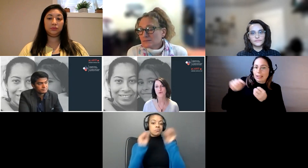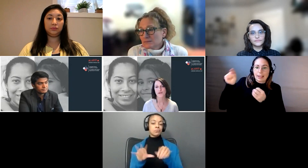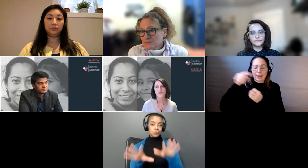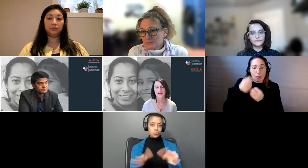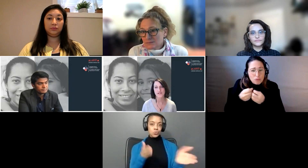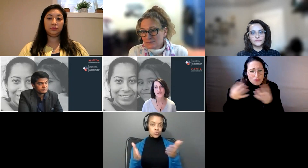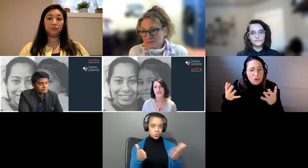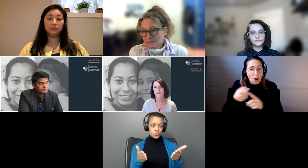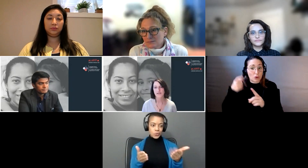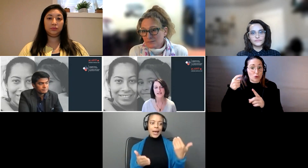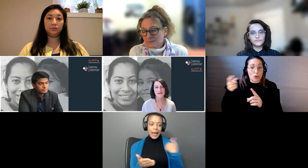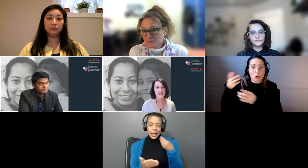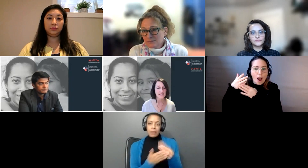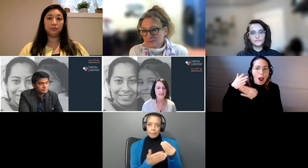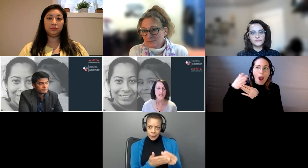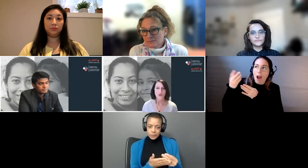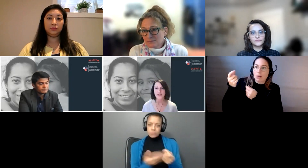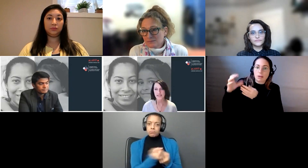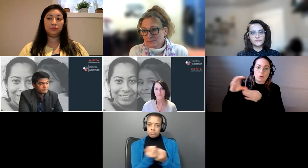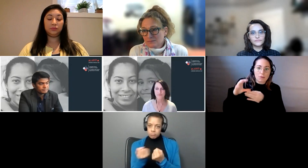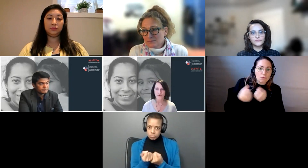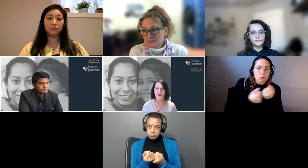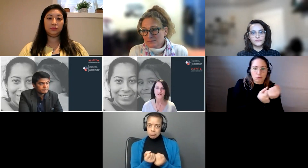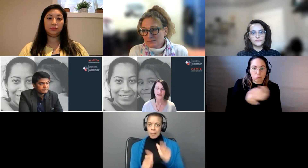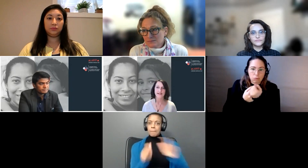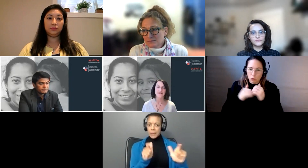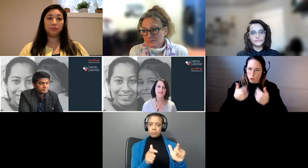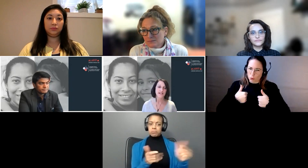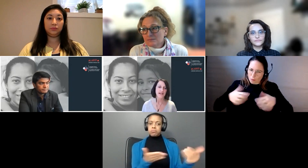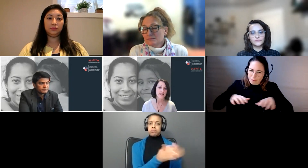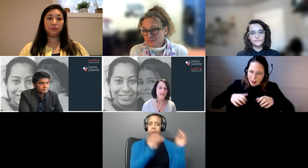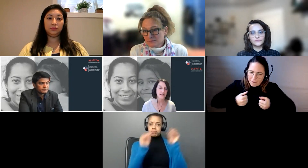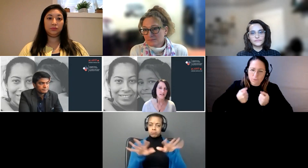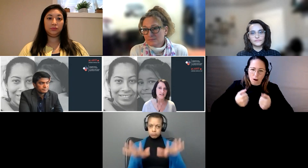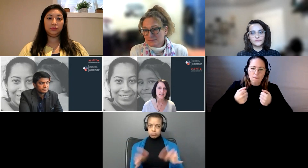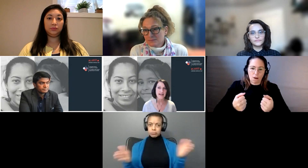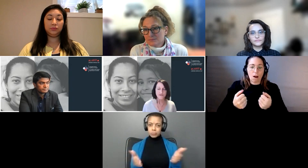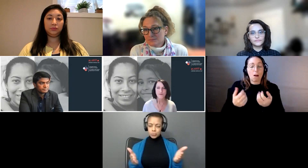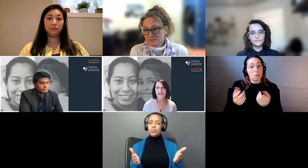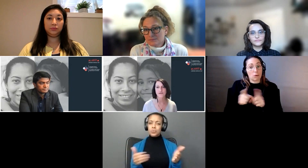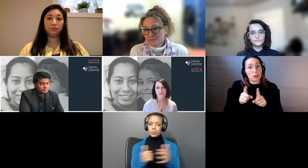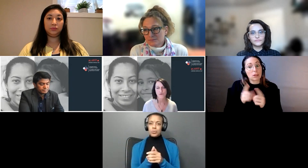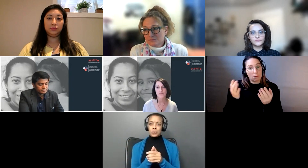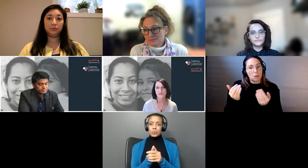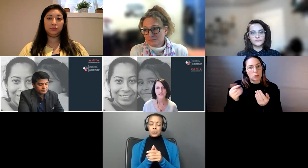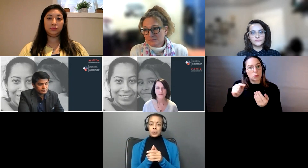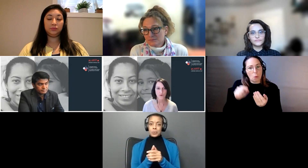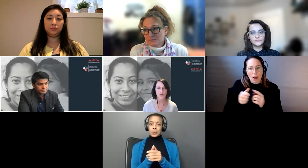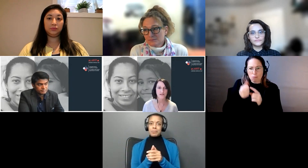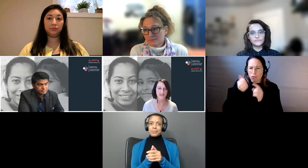qui nous donnent des subventions pour supporter nos efforts. Nous avons besoin de cette lentille plus